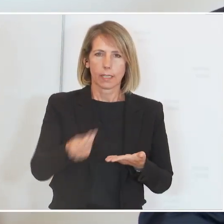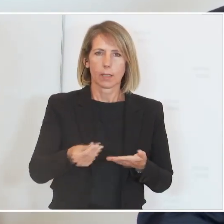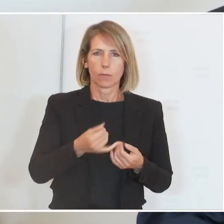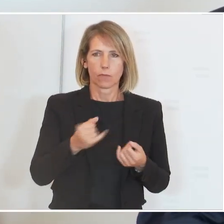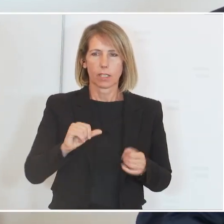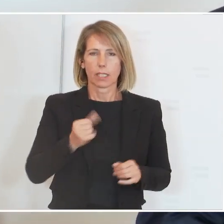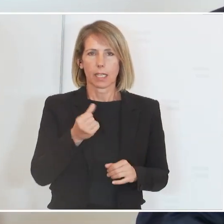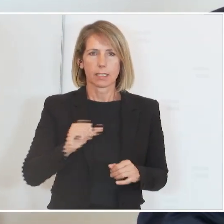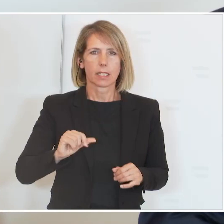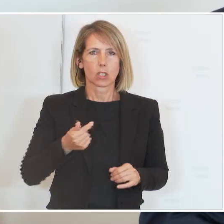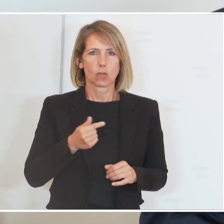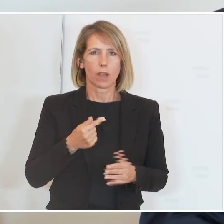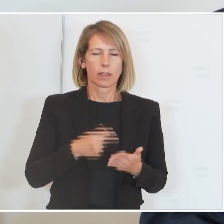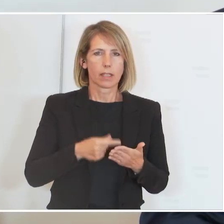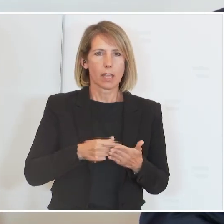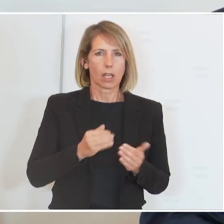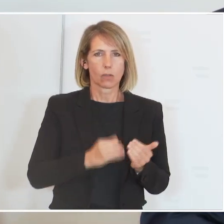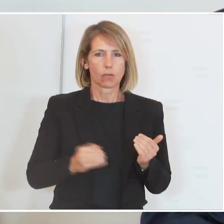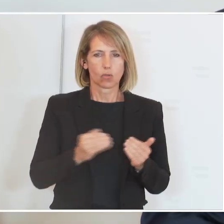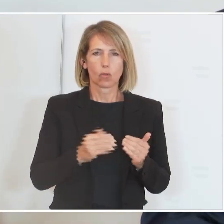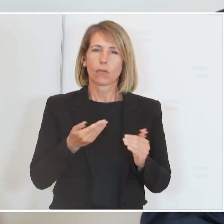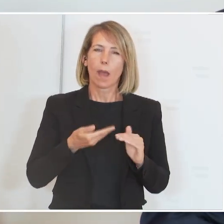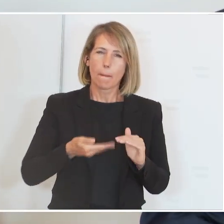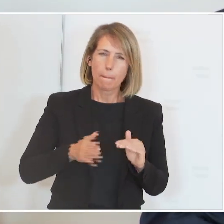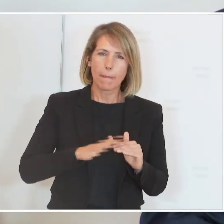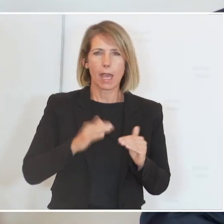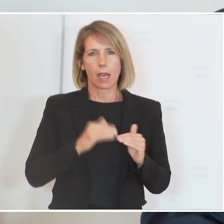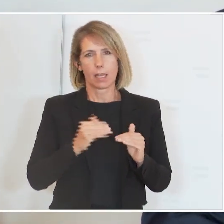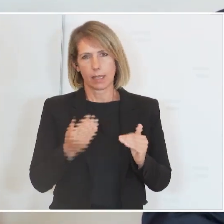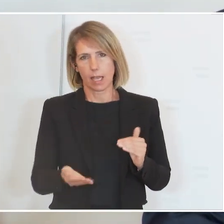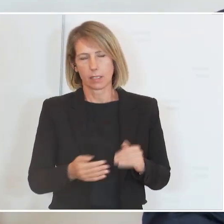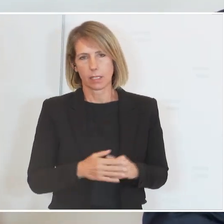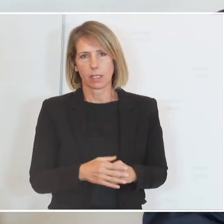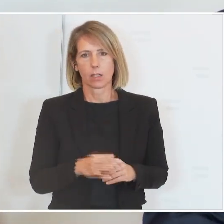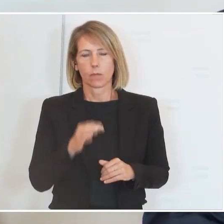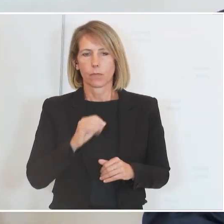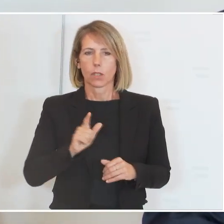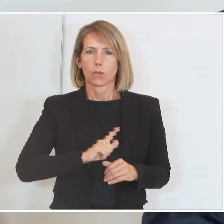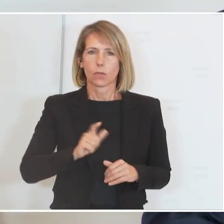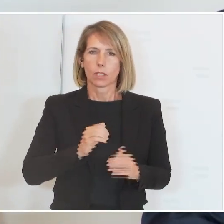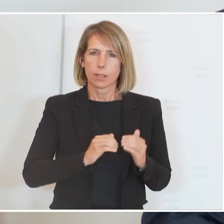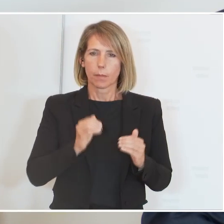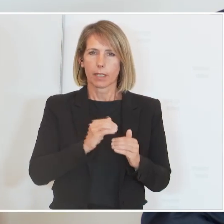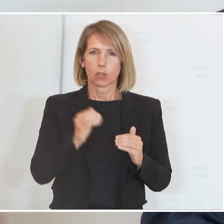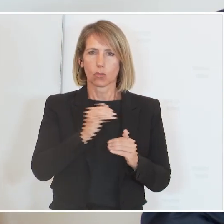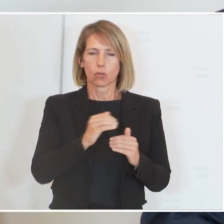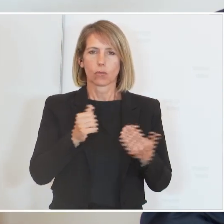zweite Tarifstufe weiter entlastet wird. Die Grenzbeträge für diese beiden untersten Tarifstufen werden